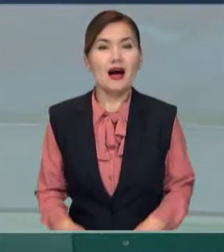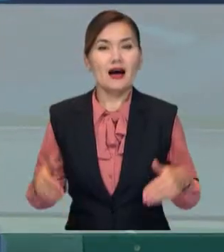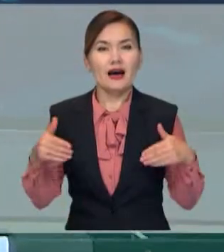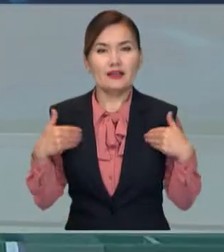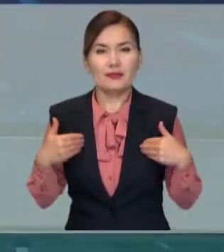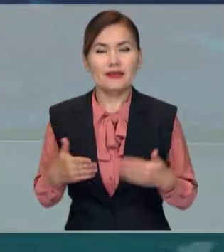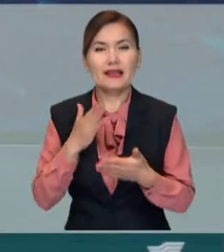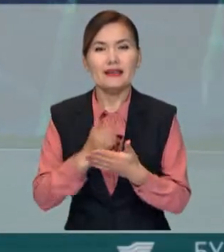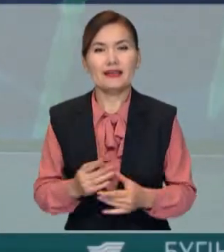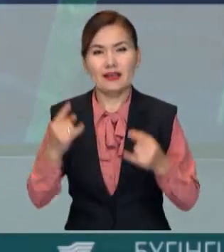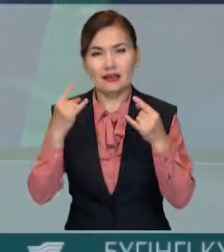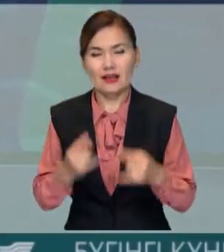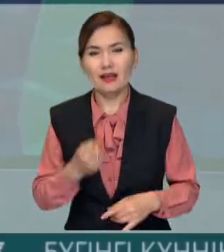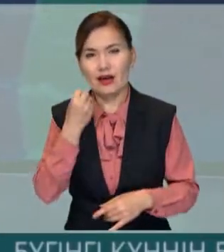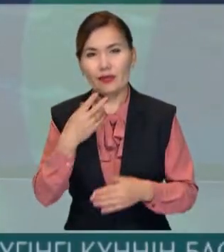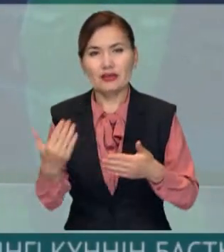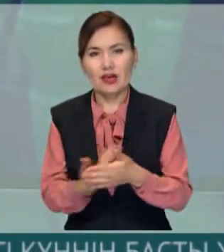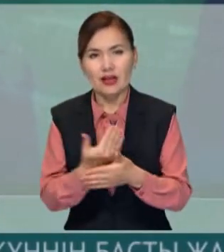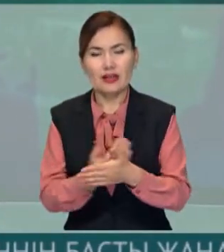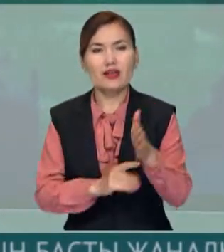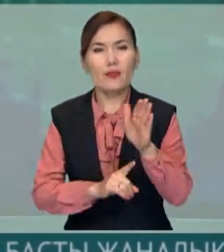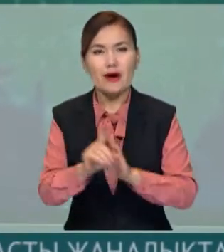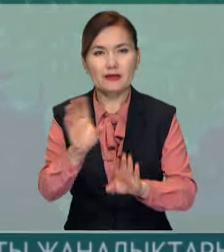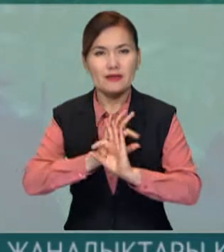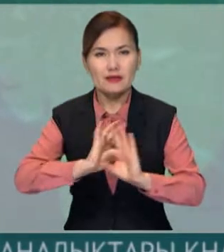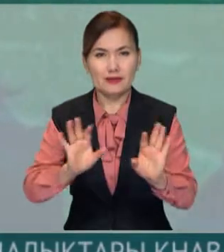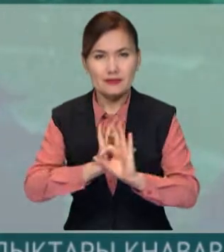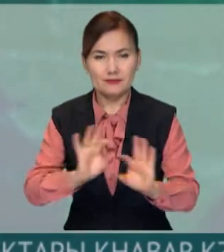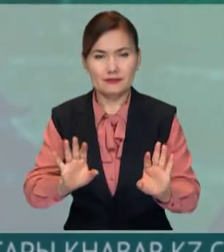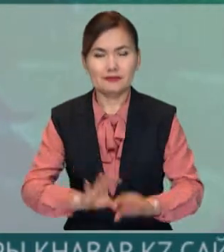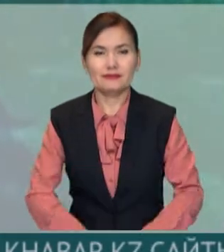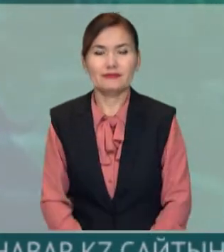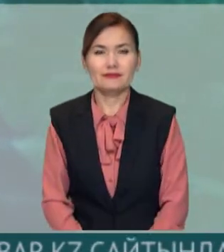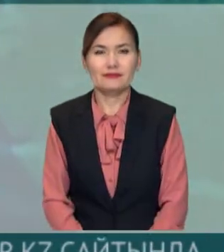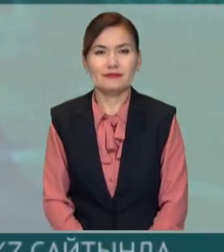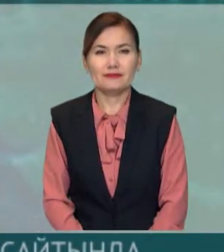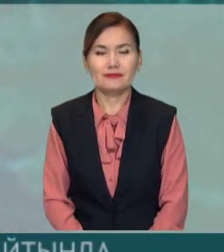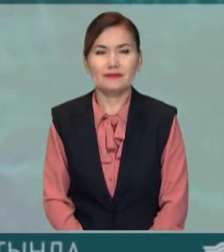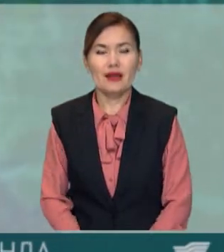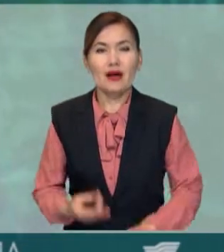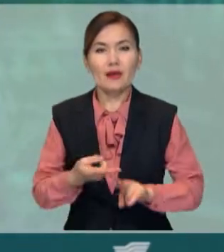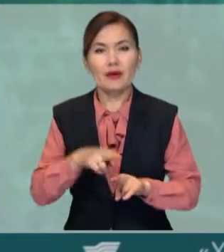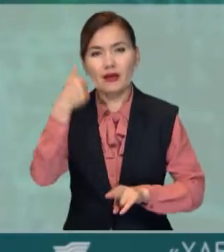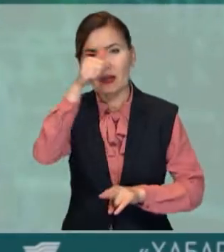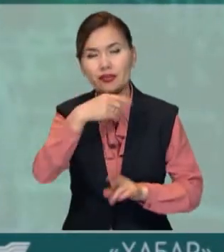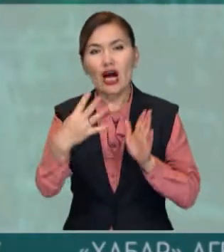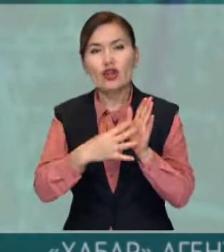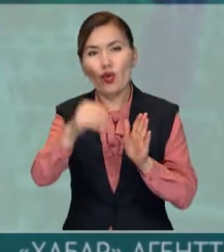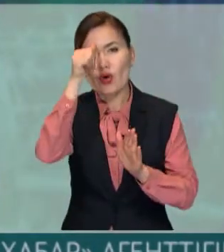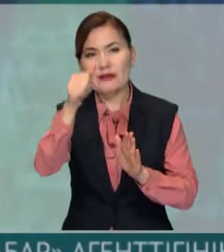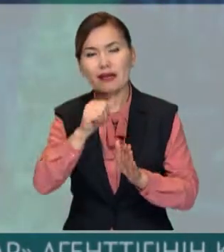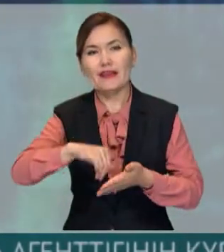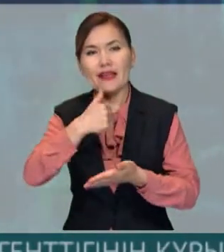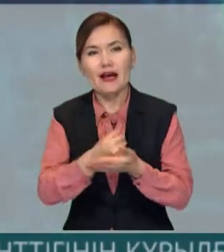Ассаламу алейкум, тікелей эфирде түскі жаңалықтармен Ғани Өтепбайұлы және сурд аудармада Самал Жантемір. Биыл 9 айда